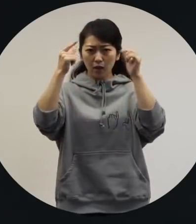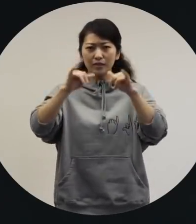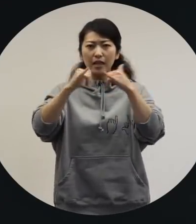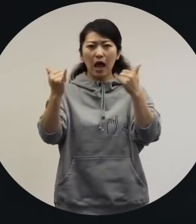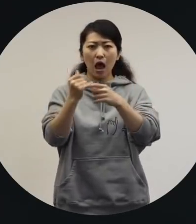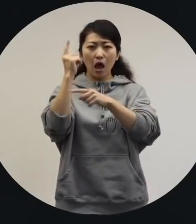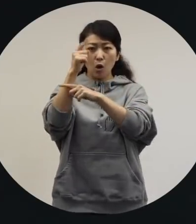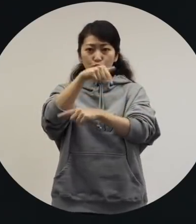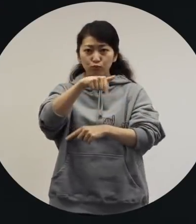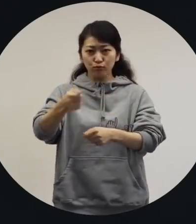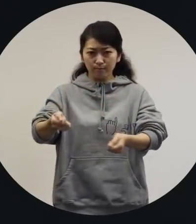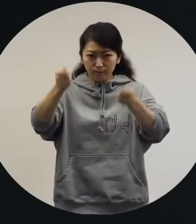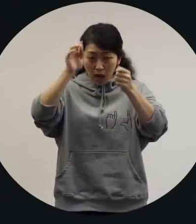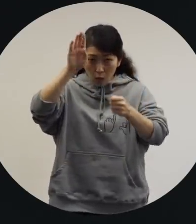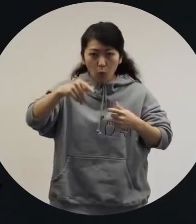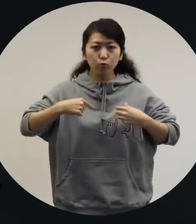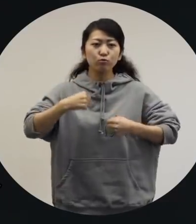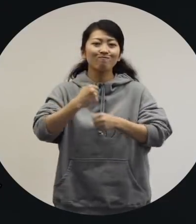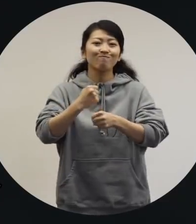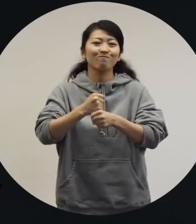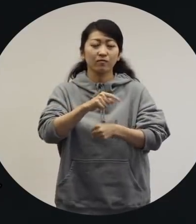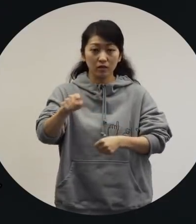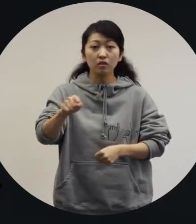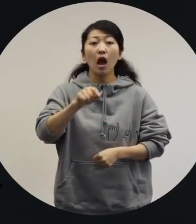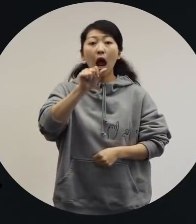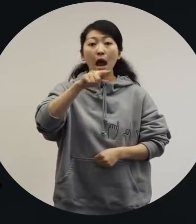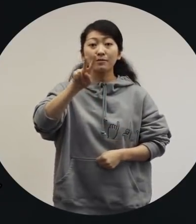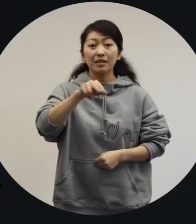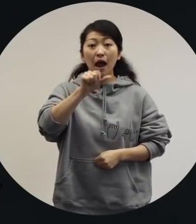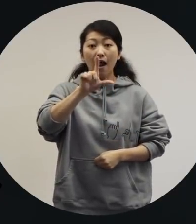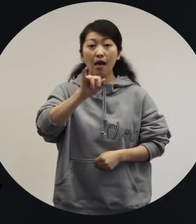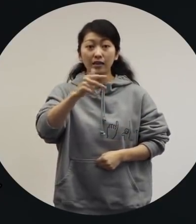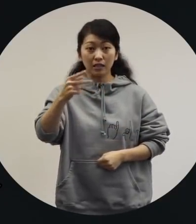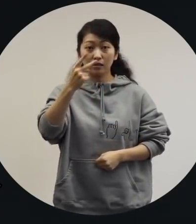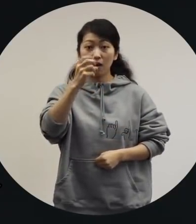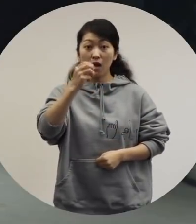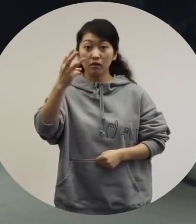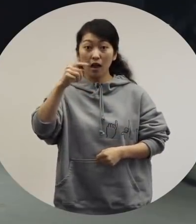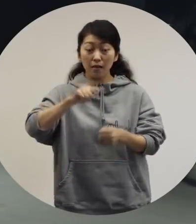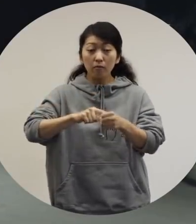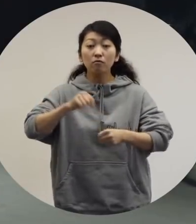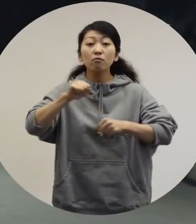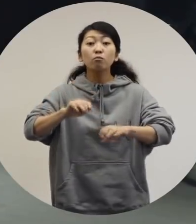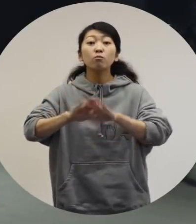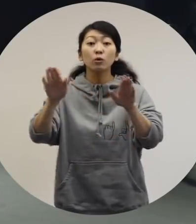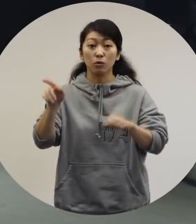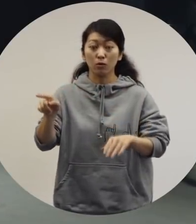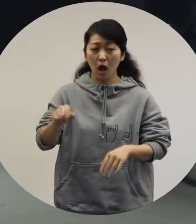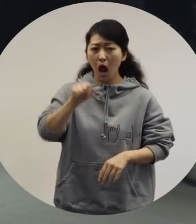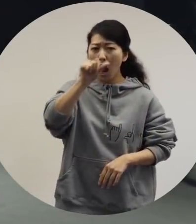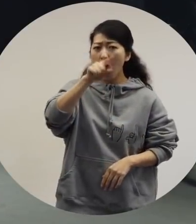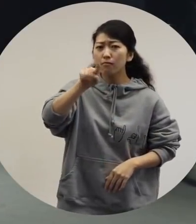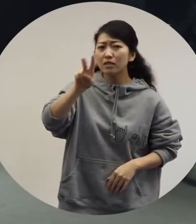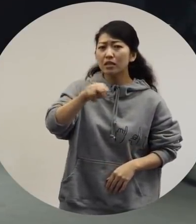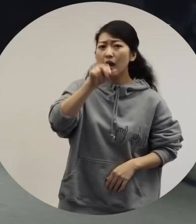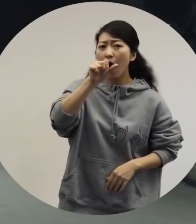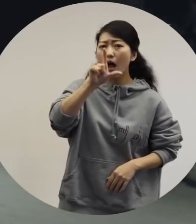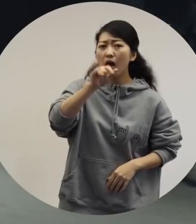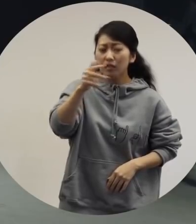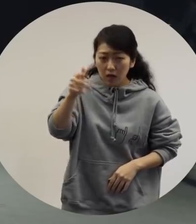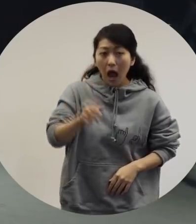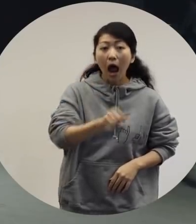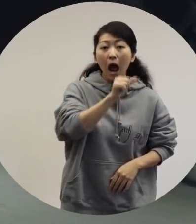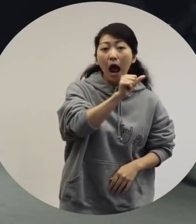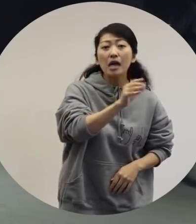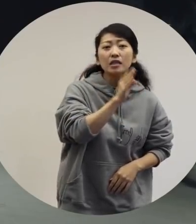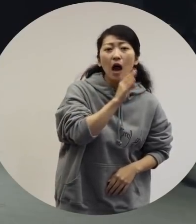卒業された後、服作りを始め、2003年からアンリアレジとして活動を開始しています。本田さん、アンリアレジとはですね、はい、アリア